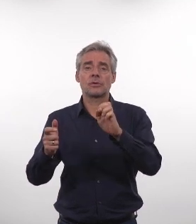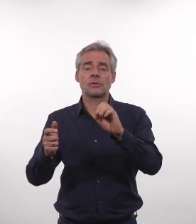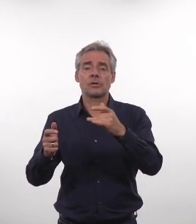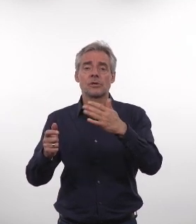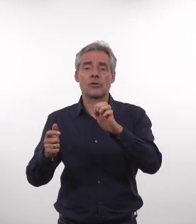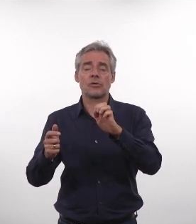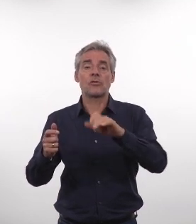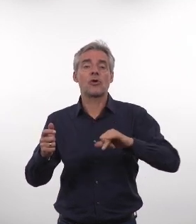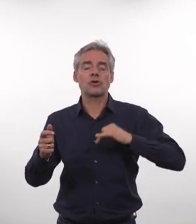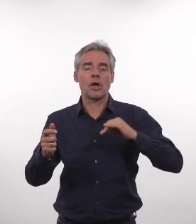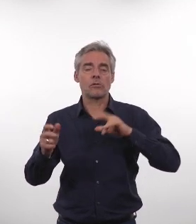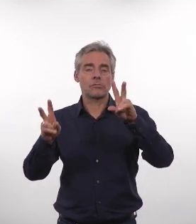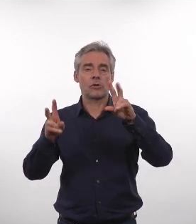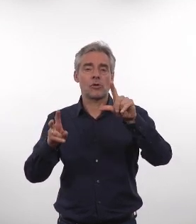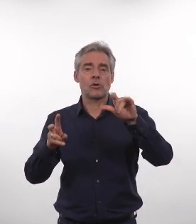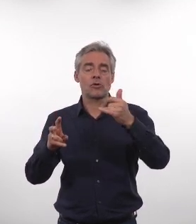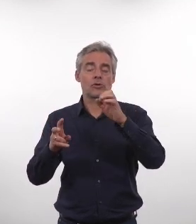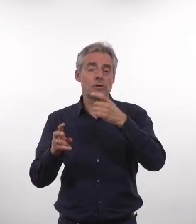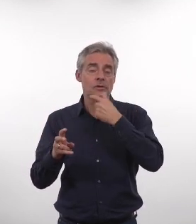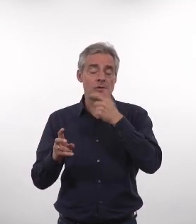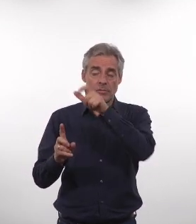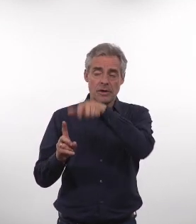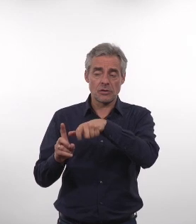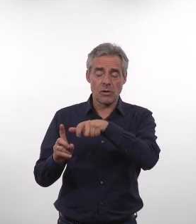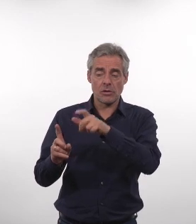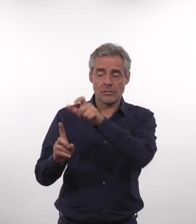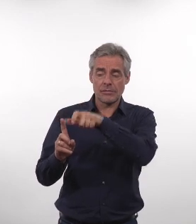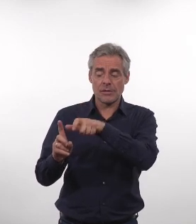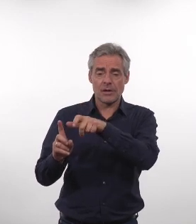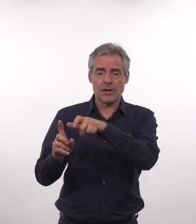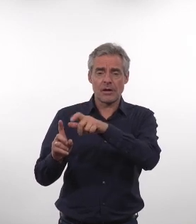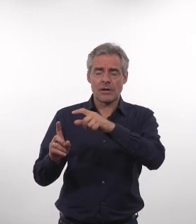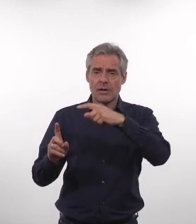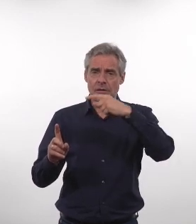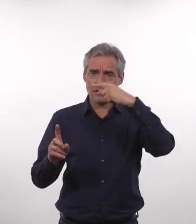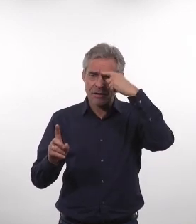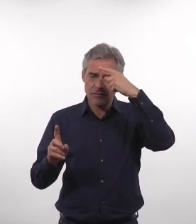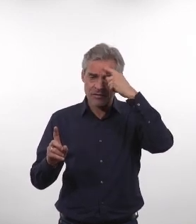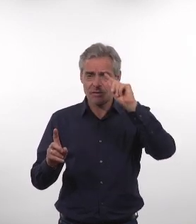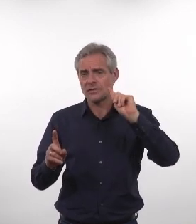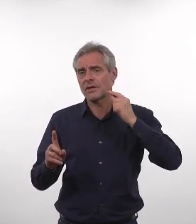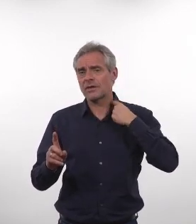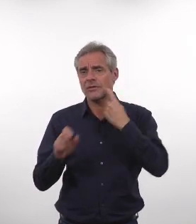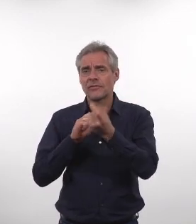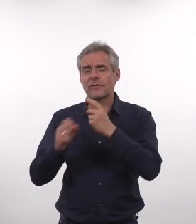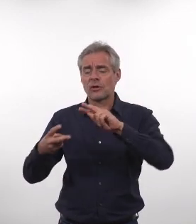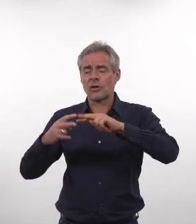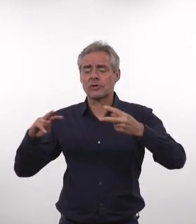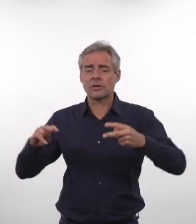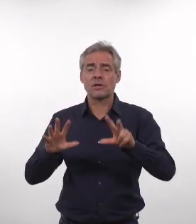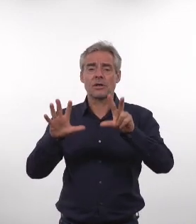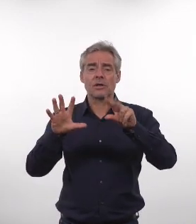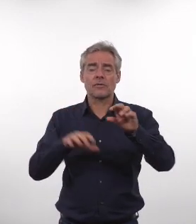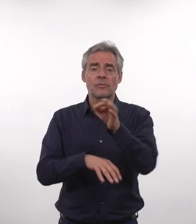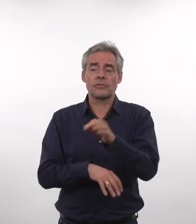compétences qui reçoit en consultation des patients porteurs de déficience intellectuelle d'origine génétique. 80% de nos